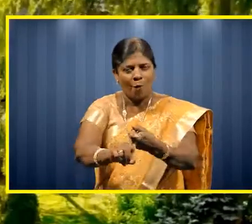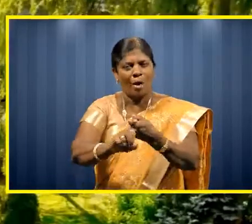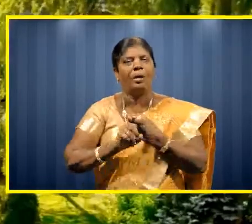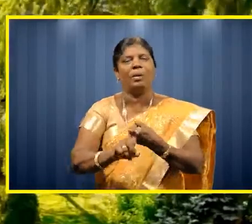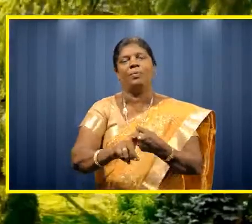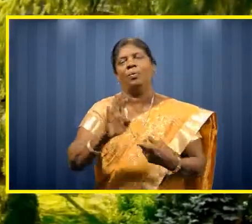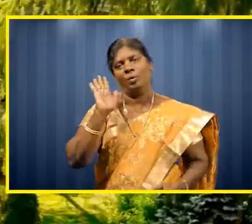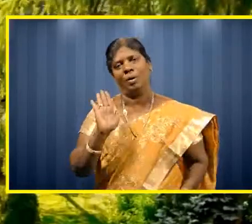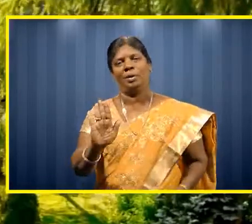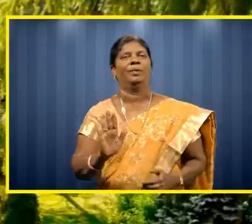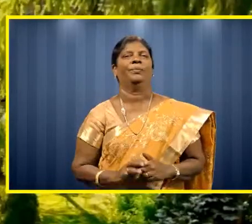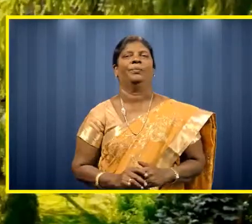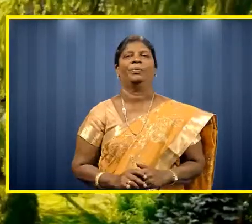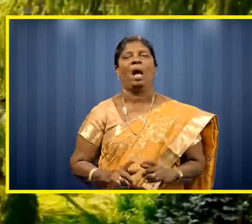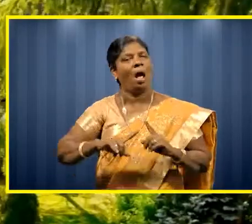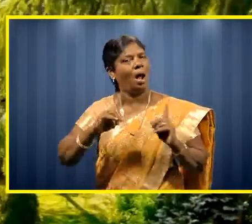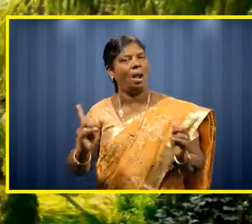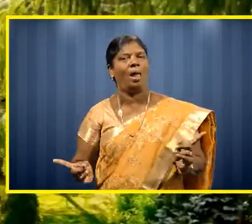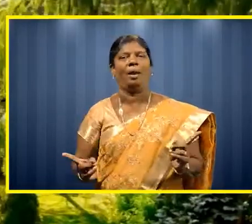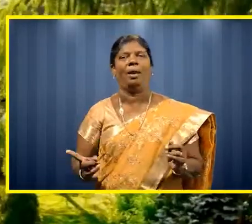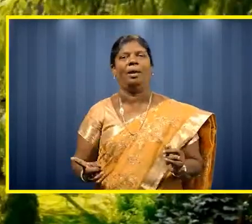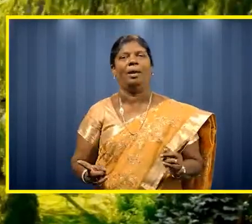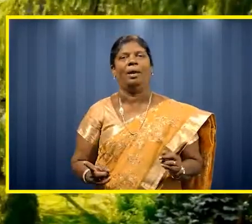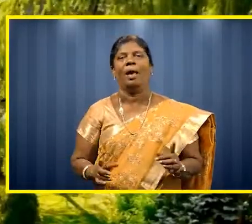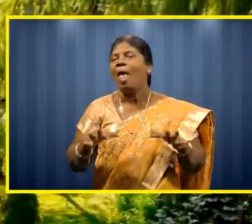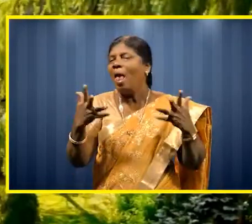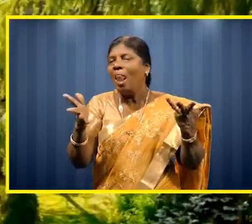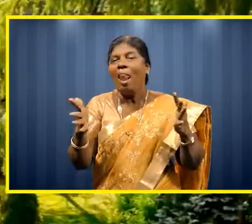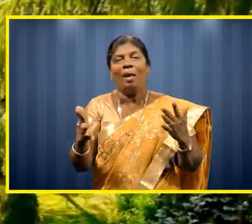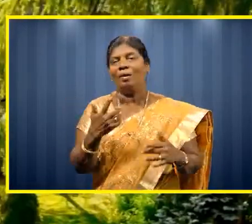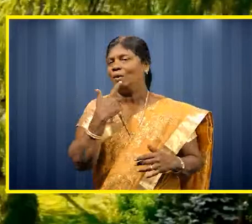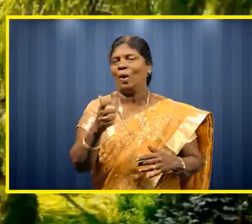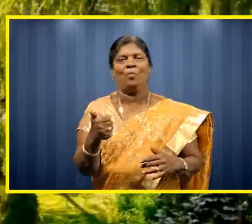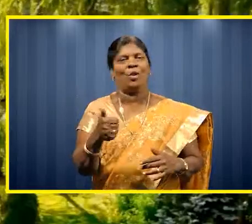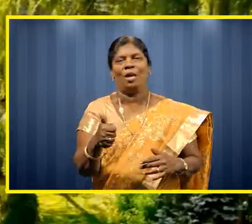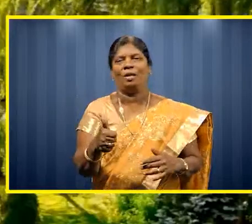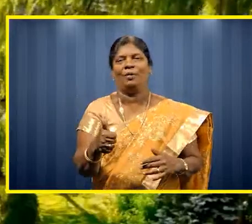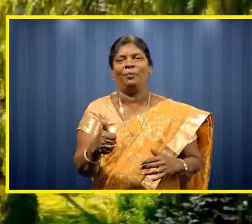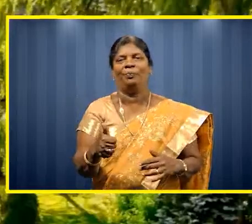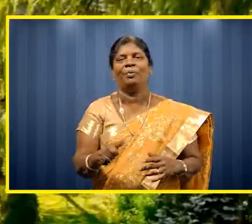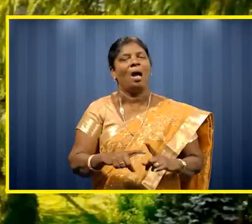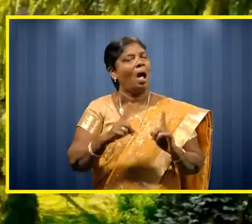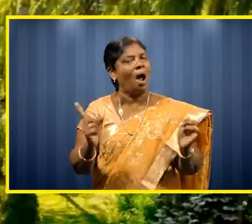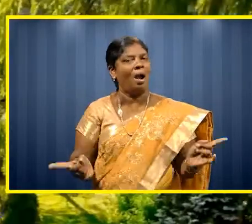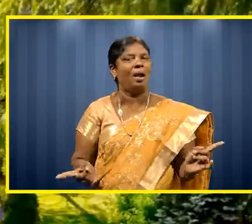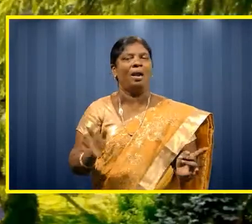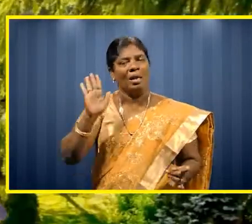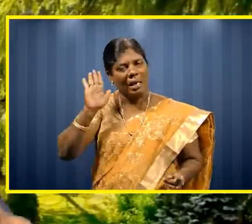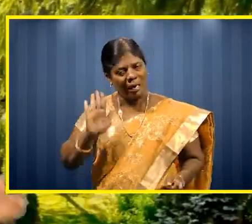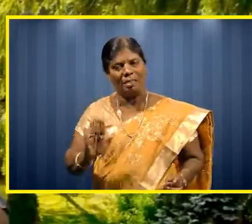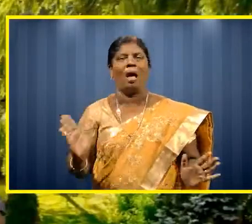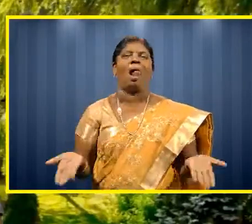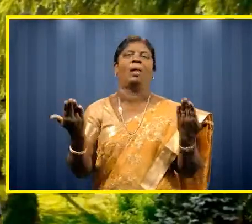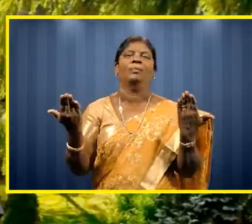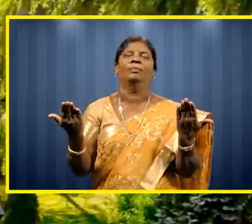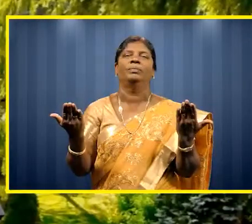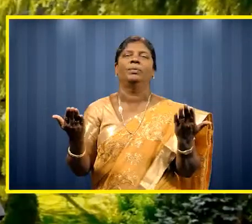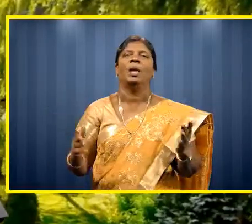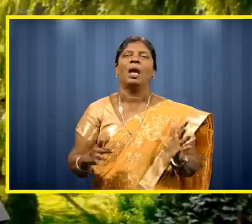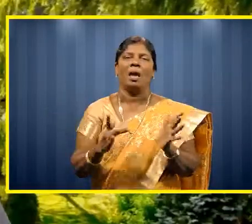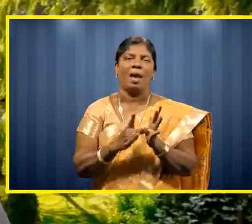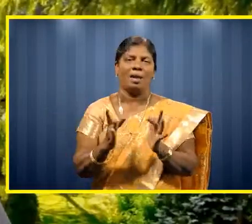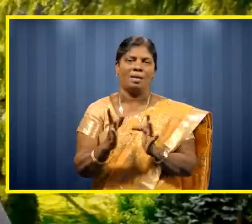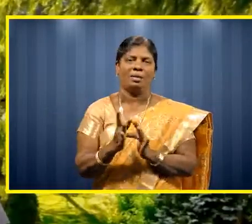செய்யும், போராட்டங்கள் இருக்கத்தான் செய்யும். ஆனால் இல்லாமல் போக வழி இல்லை. ஆனால்